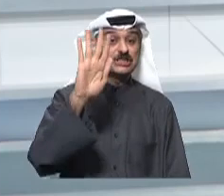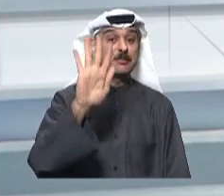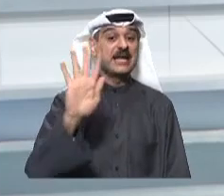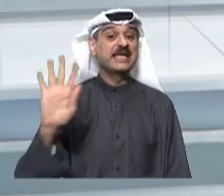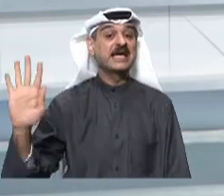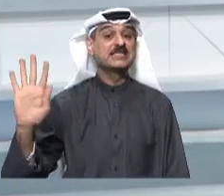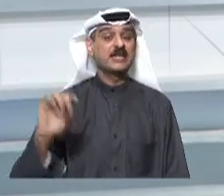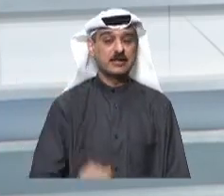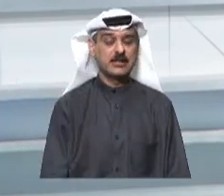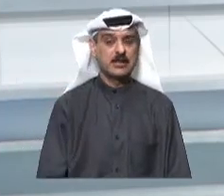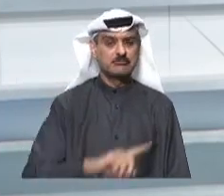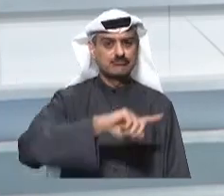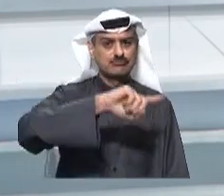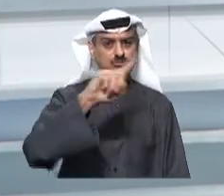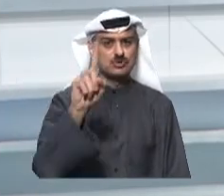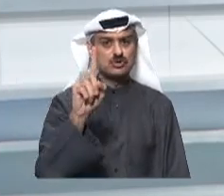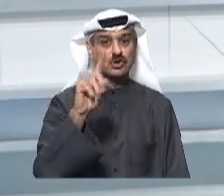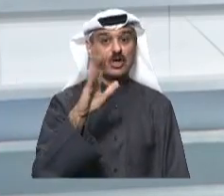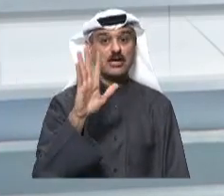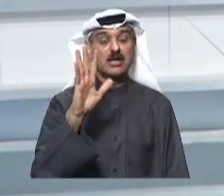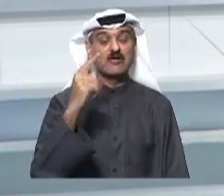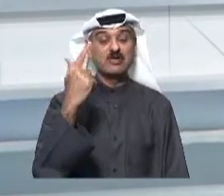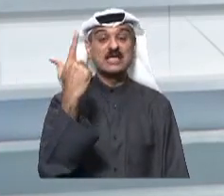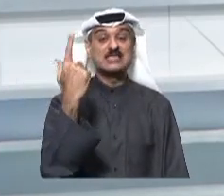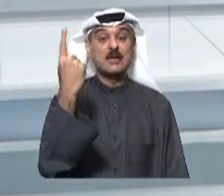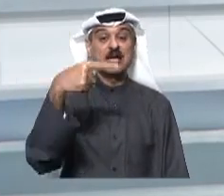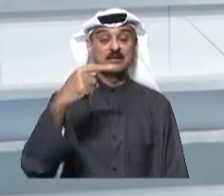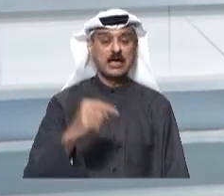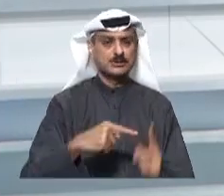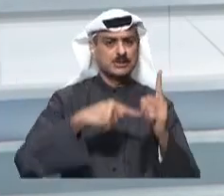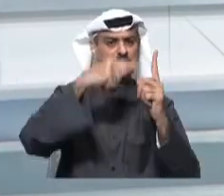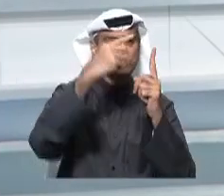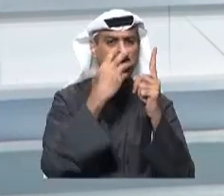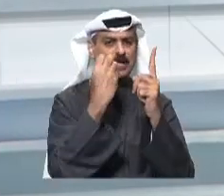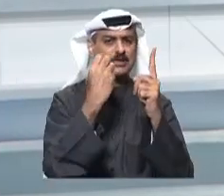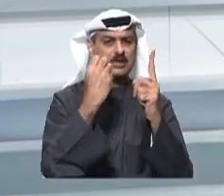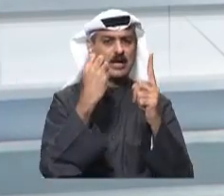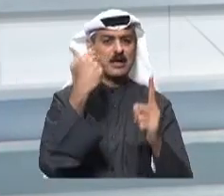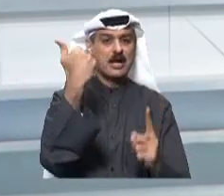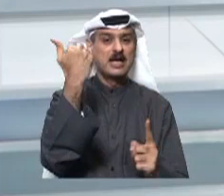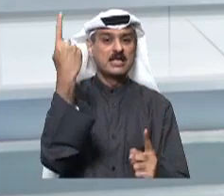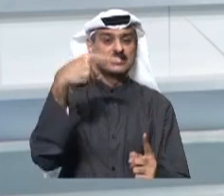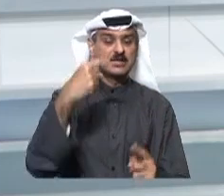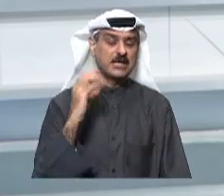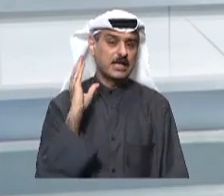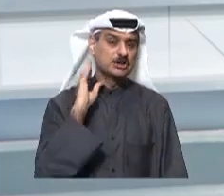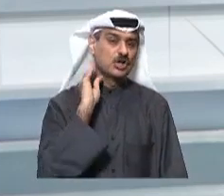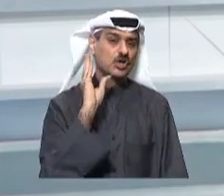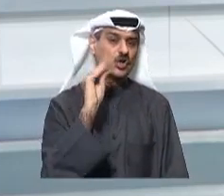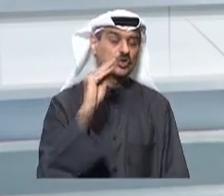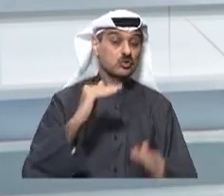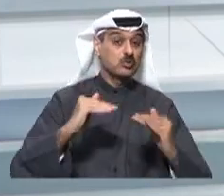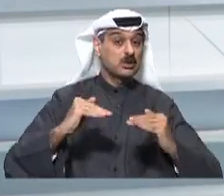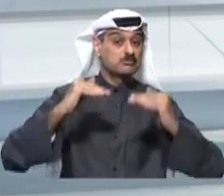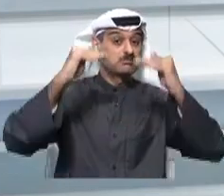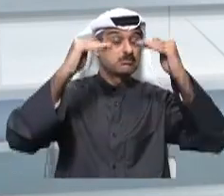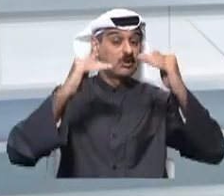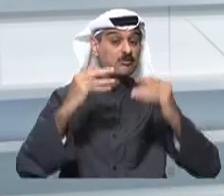سرعتها 15 كيلومتر في الساعة، درجة الحرارة حاليا 16 درجة مئوية، الرطوبة النسبية مرتفعة